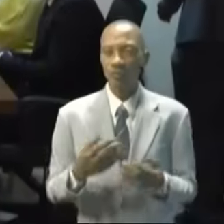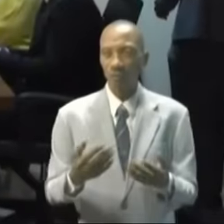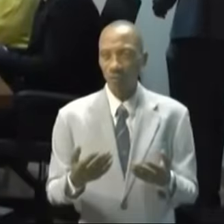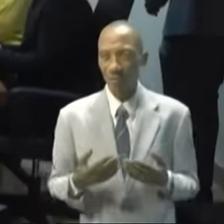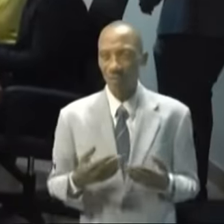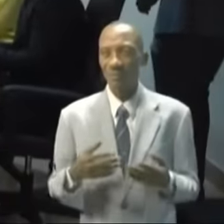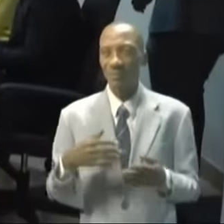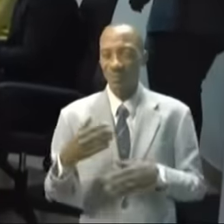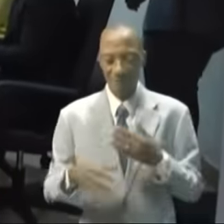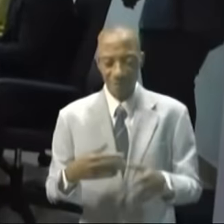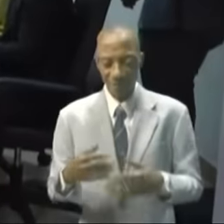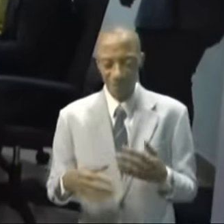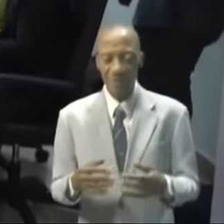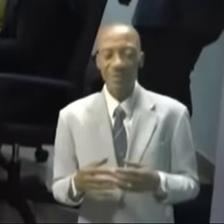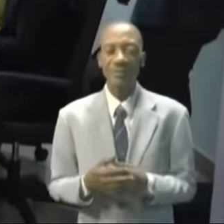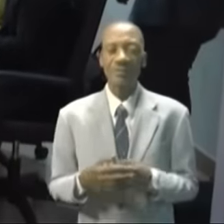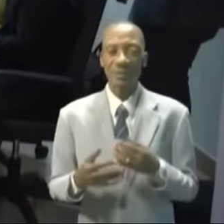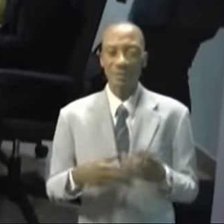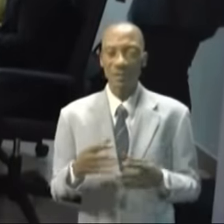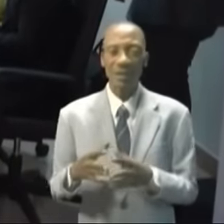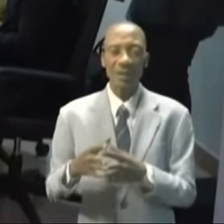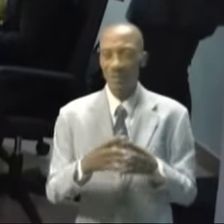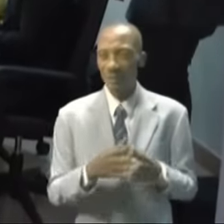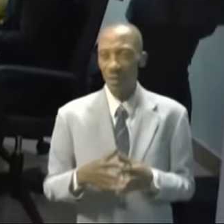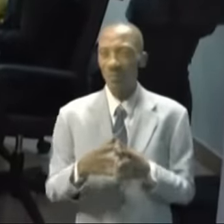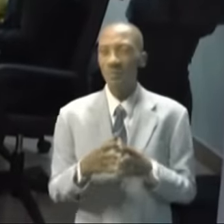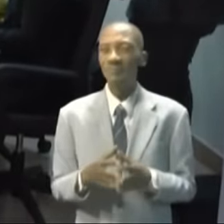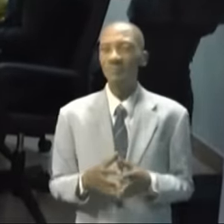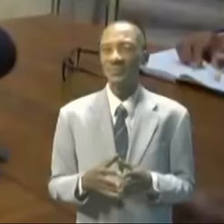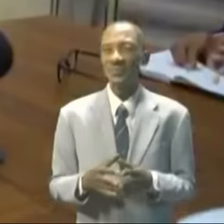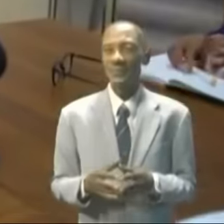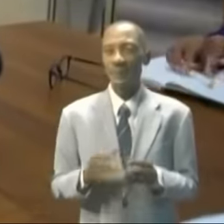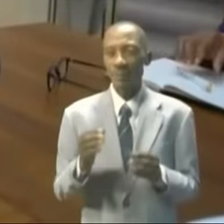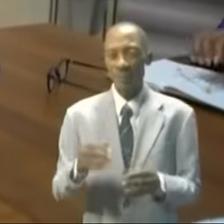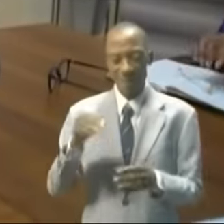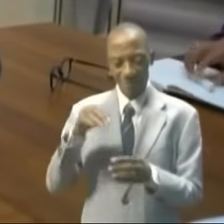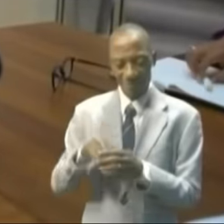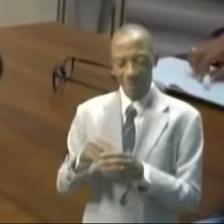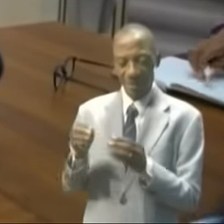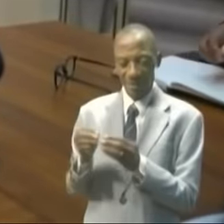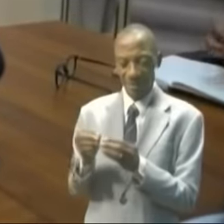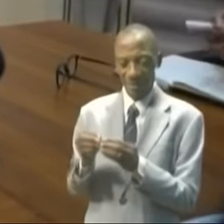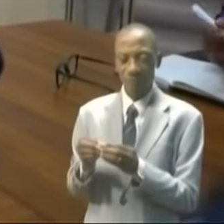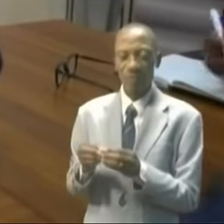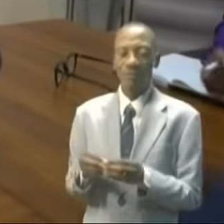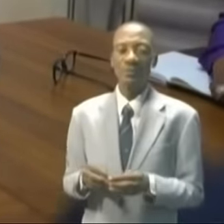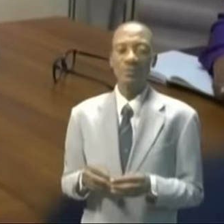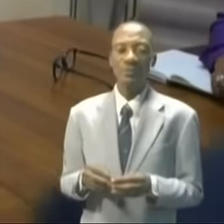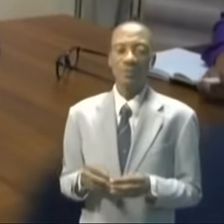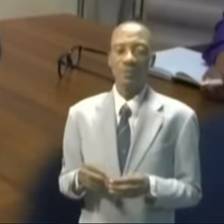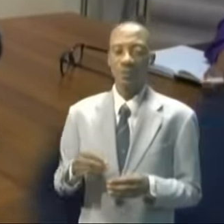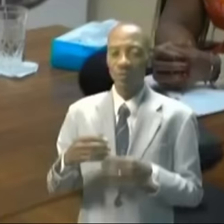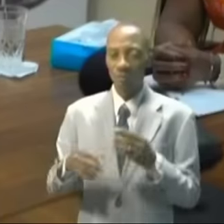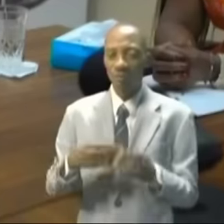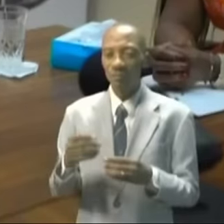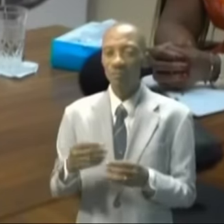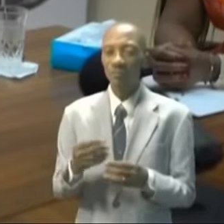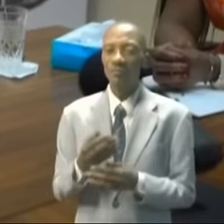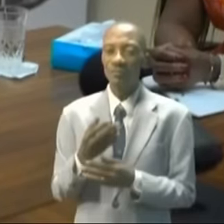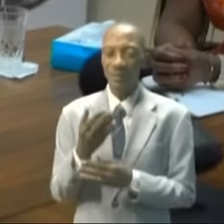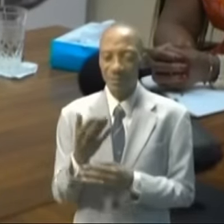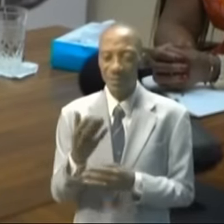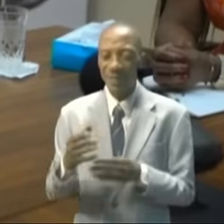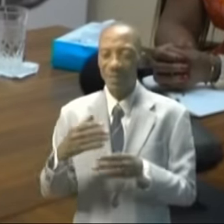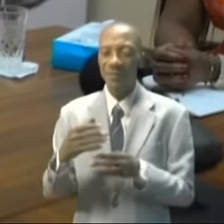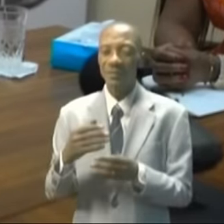cœur, ce sont des appareils en 4D, en 4 dimensions. On peut faire l'échographie du cœur, on voit s'il y a des problèmes de veines, de quoi, de cailloux dans le